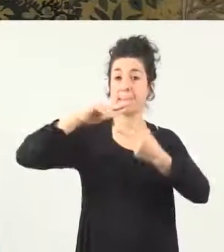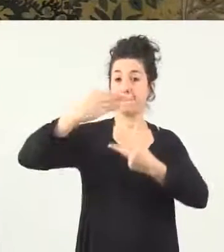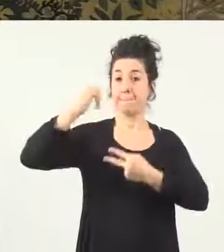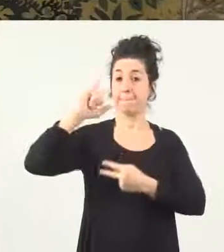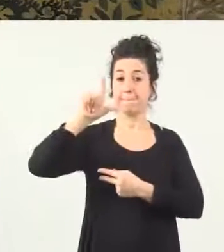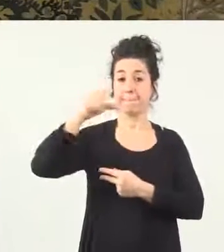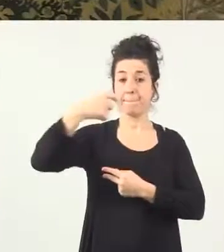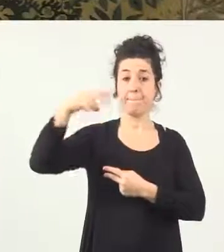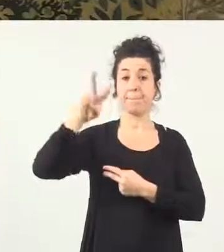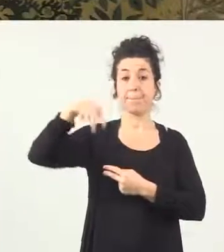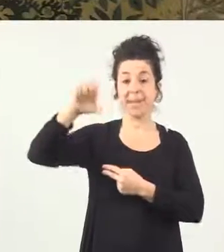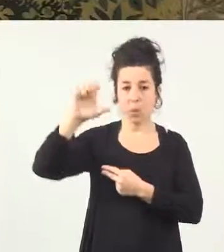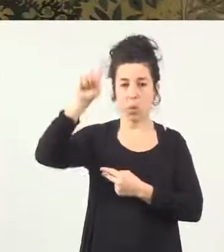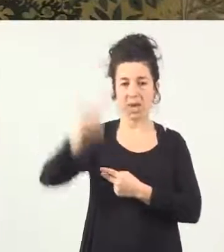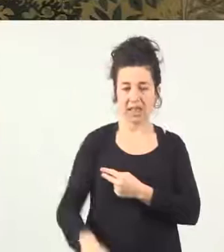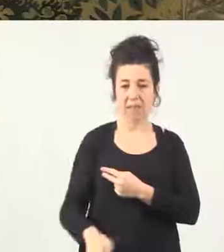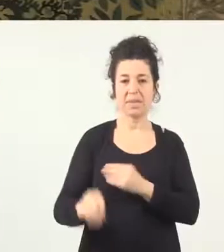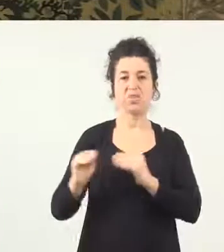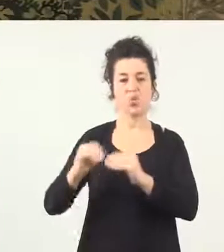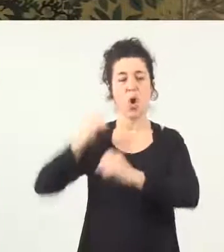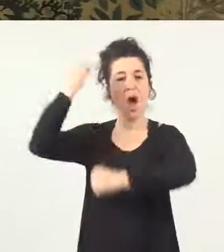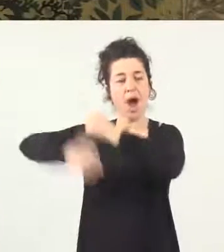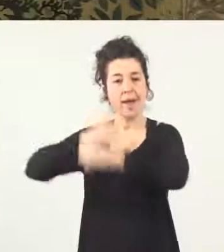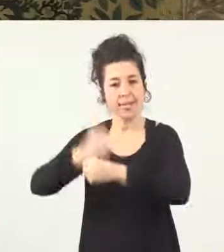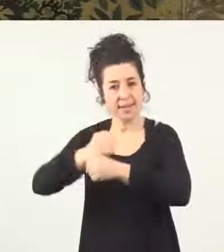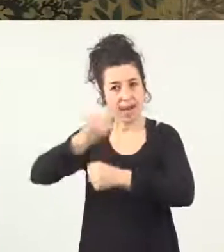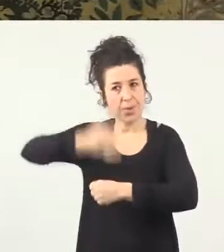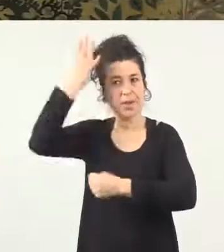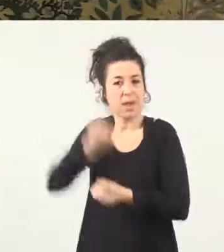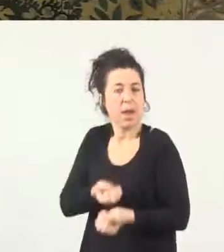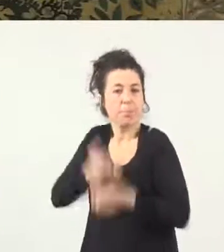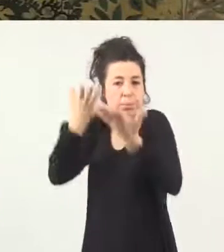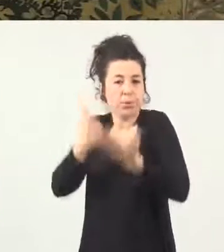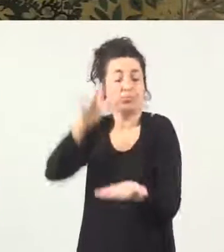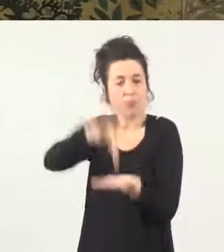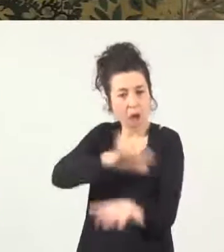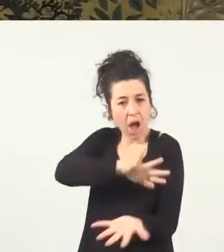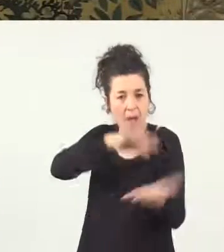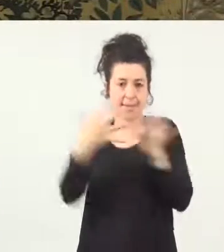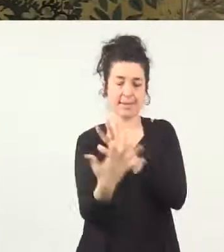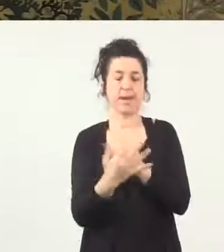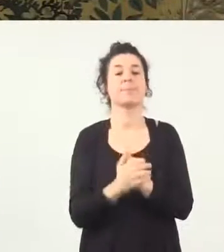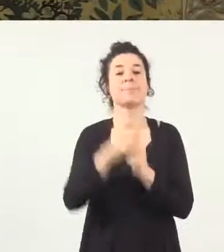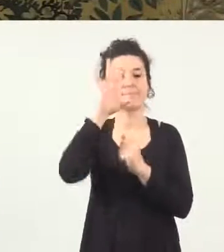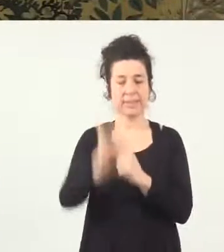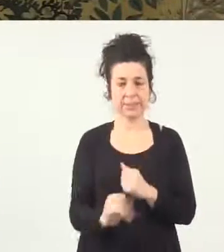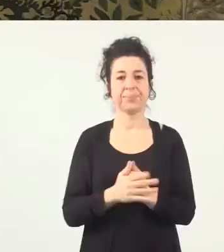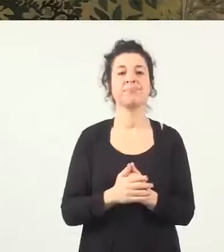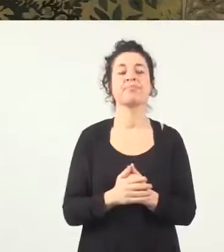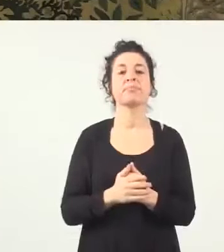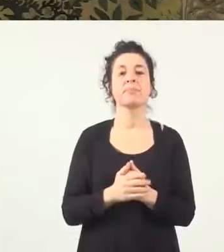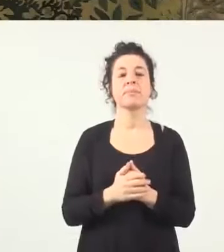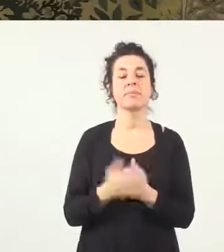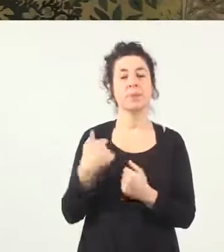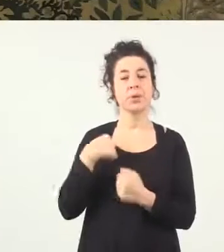ere, ba, bueno, ba, bota du ere ideia hau, trantzizio batean gaudela, eta bueno, nik usteot baietz, ezta. Trantzizio horretan nik ikusten